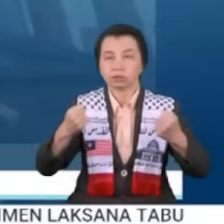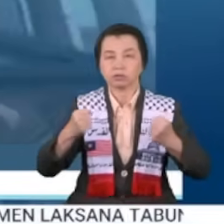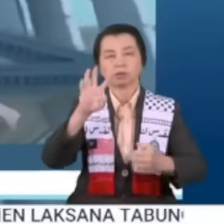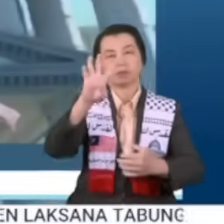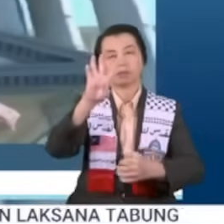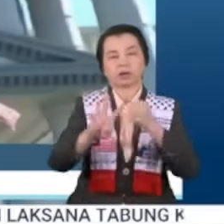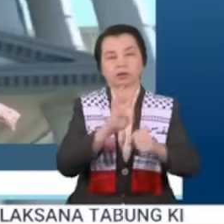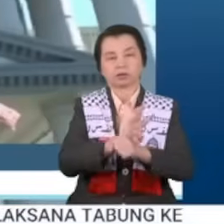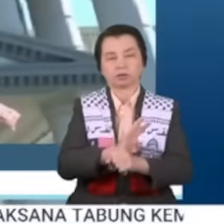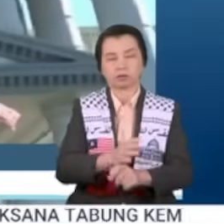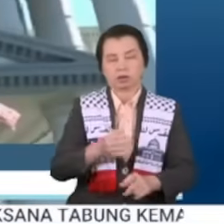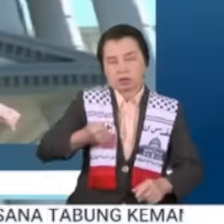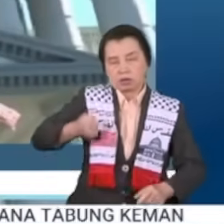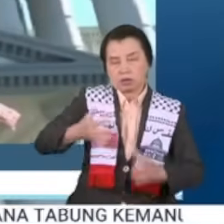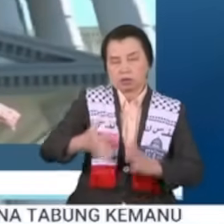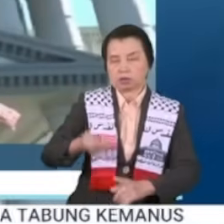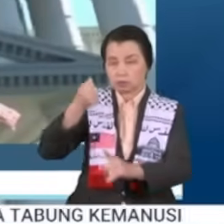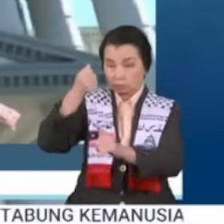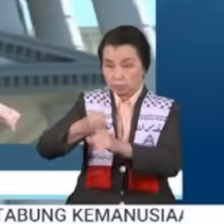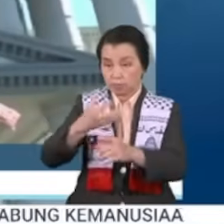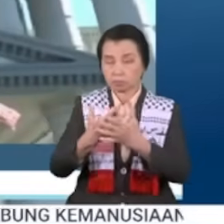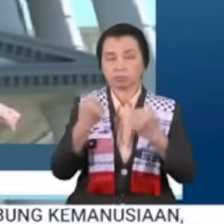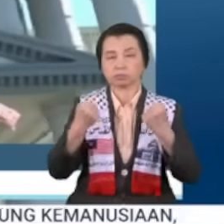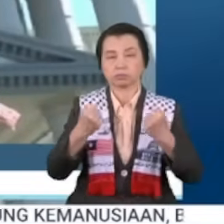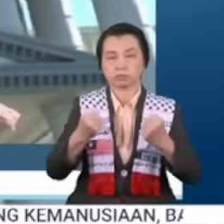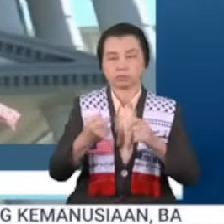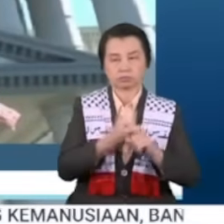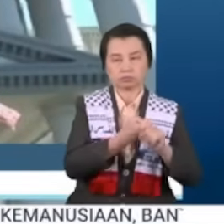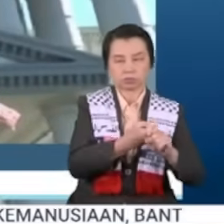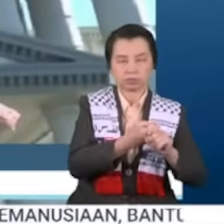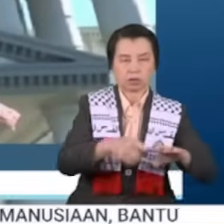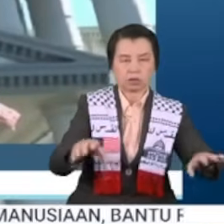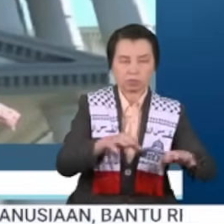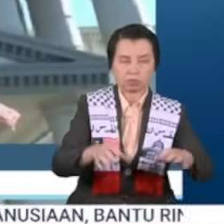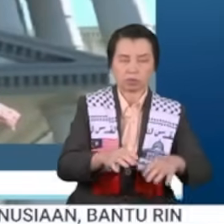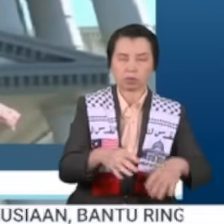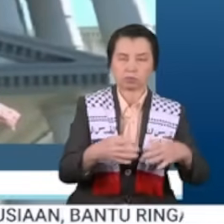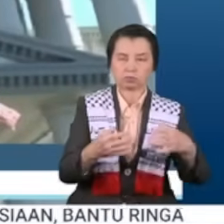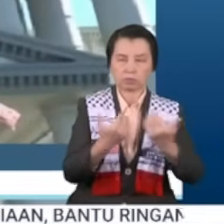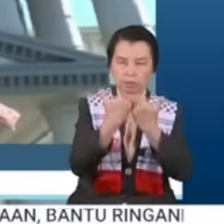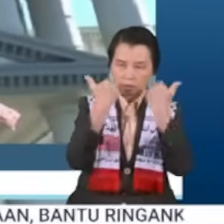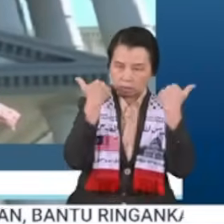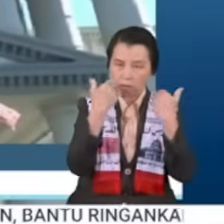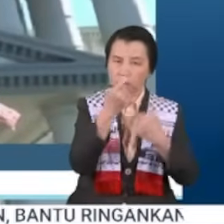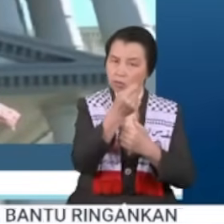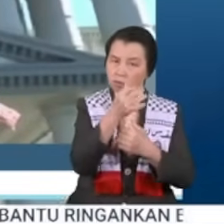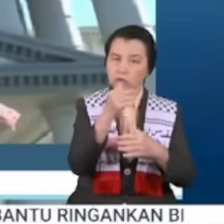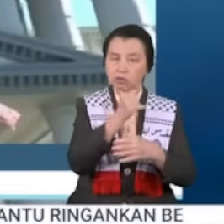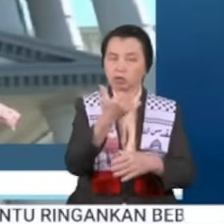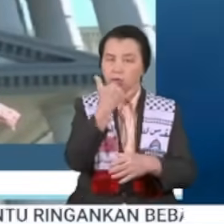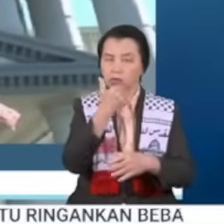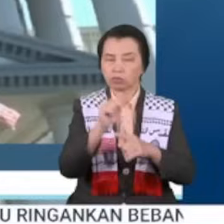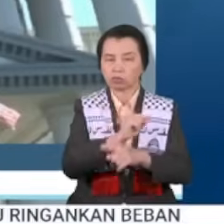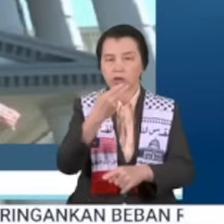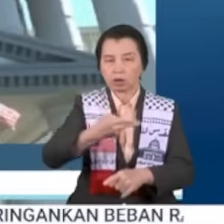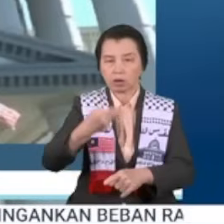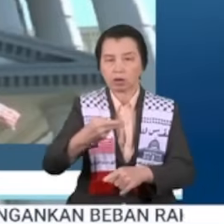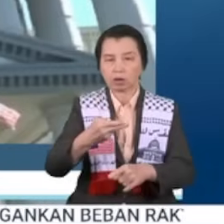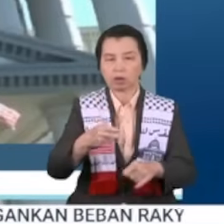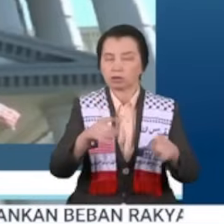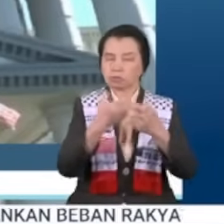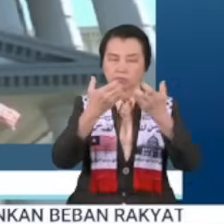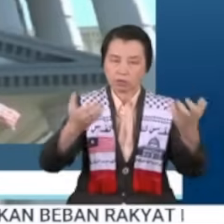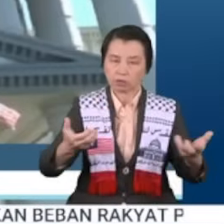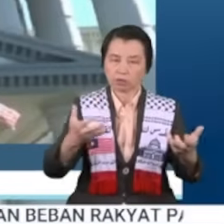tahun Hakim mintahkan hukuman penjara bagi pertuduhan bersubahat melakukan pecah amanah dan kesalahan salah guna harta berjalan